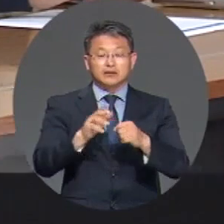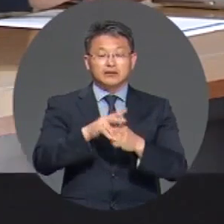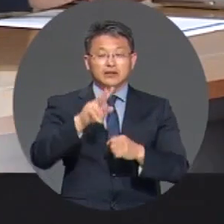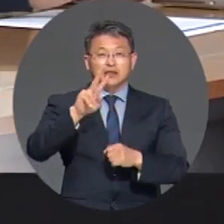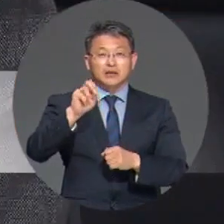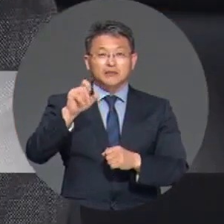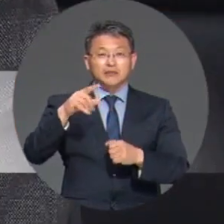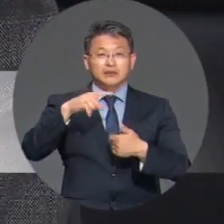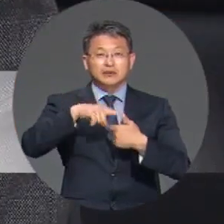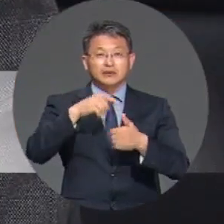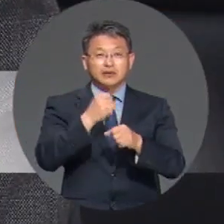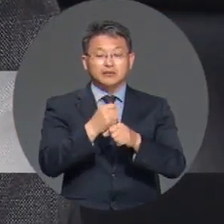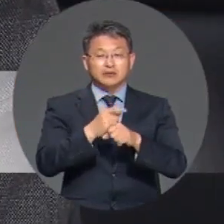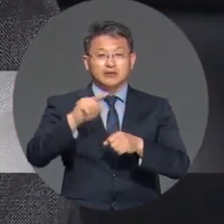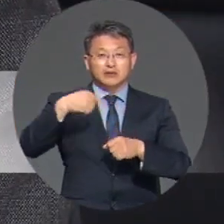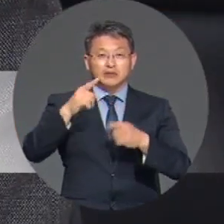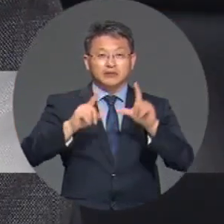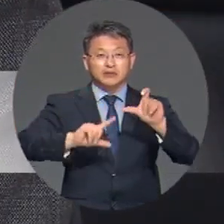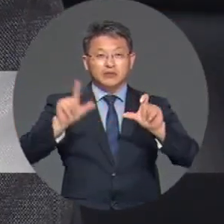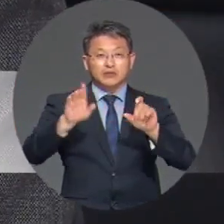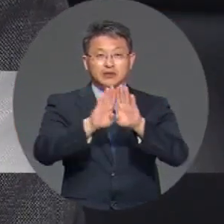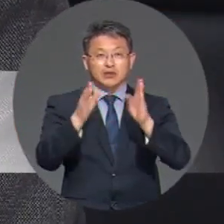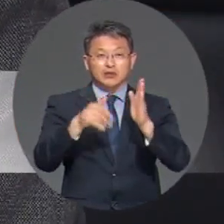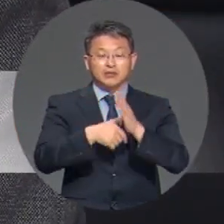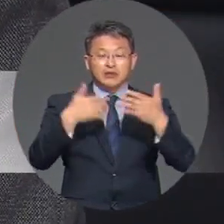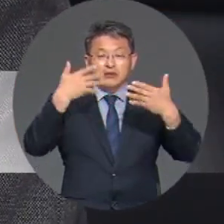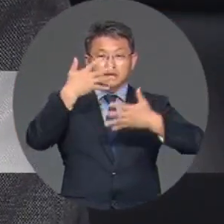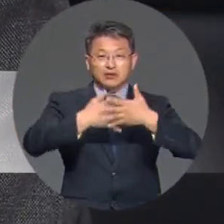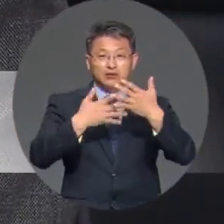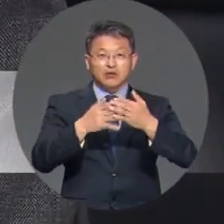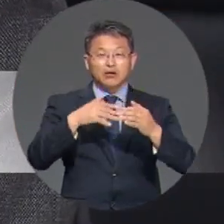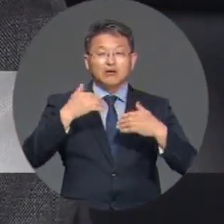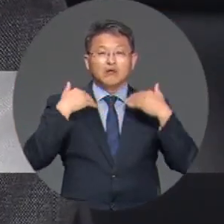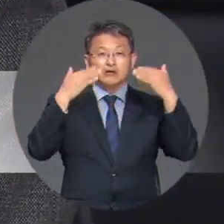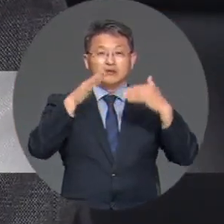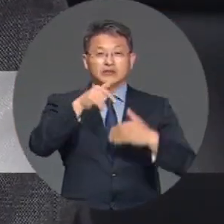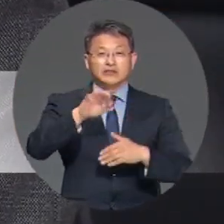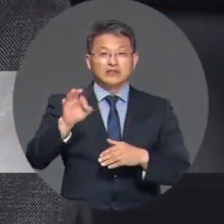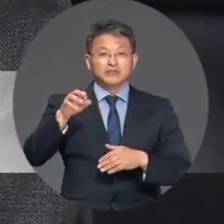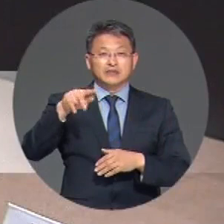MBC 경남이 제작해 다음 달 15일에 개봉하는 영화 어른